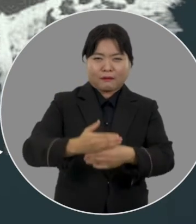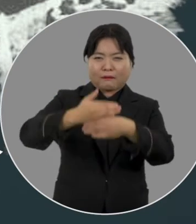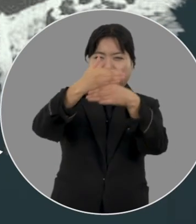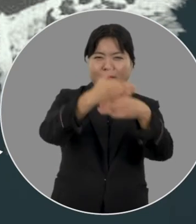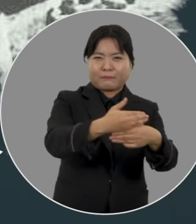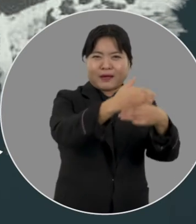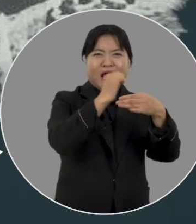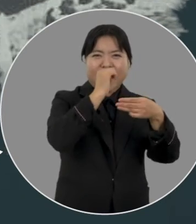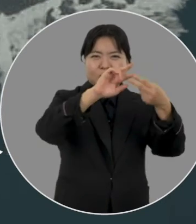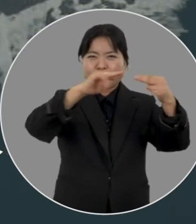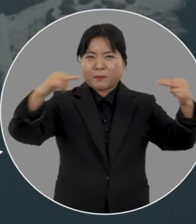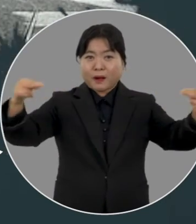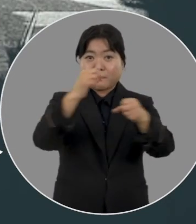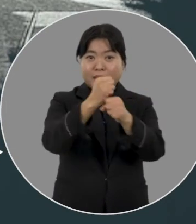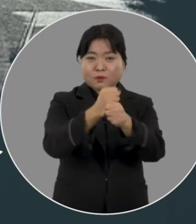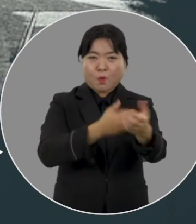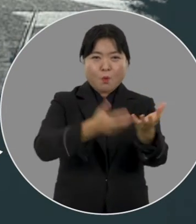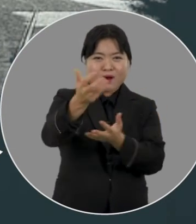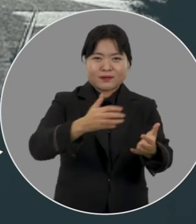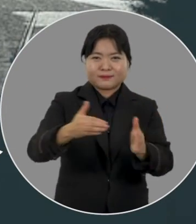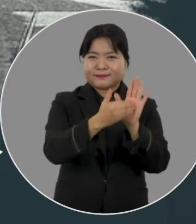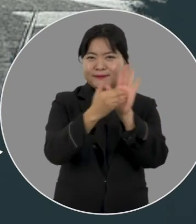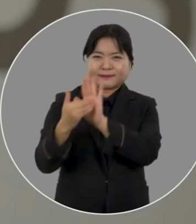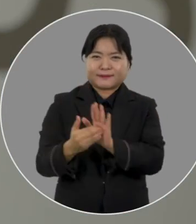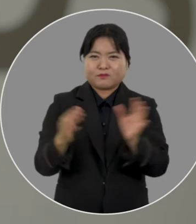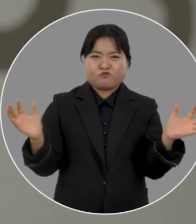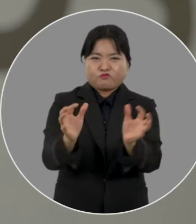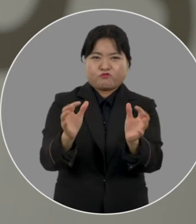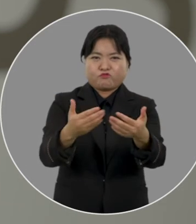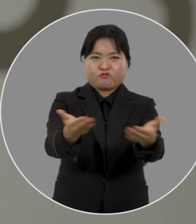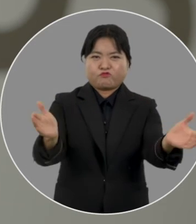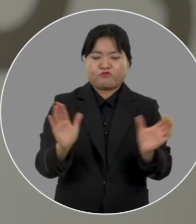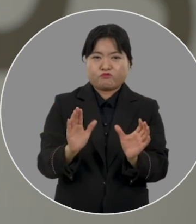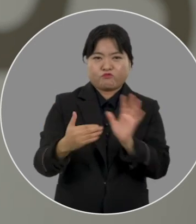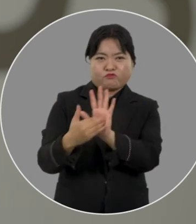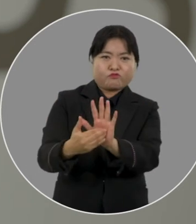만들고 왕래를 차단하면서 이들을 거기에 몰아넣었죠. 그리고